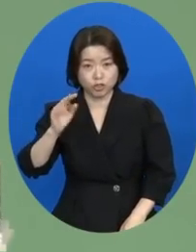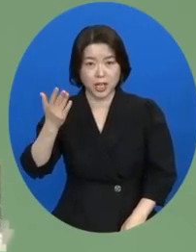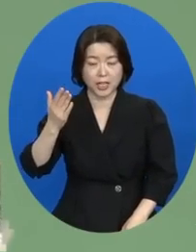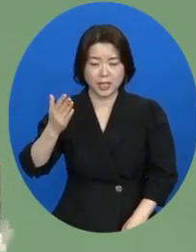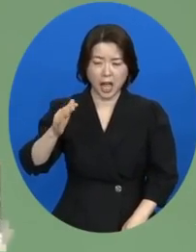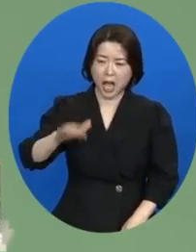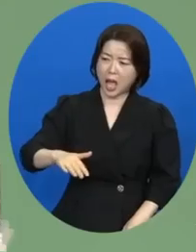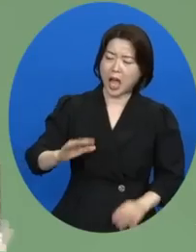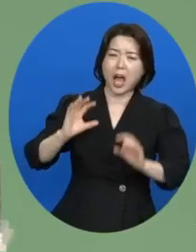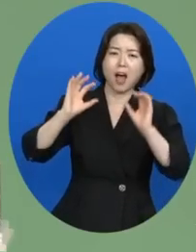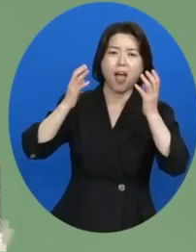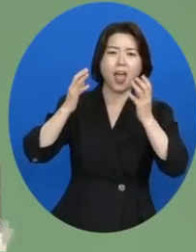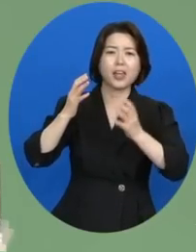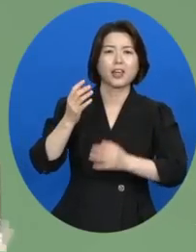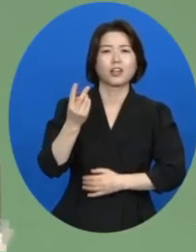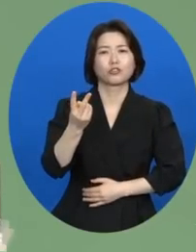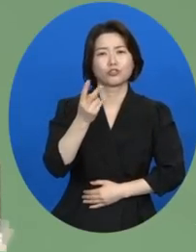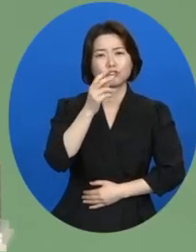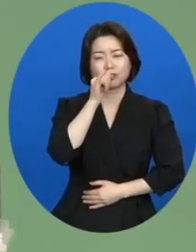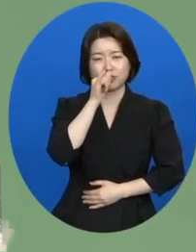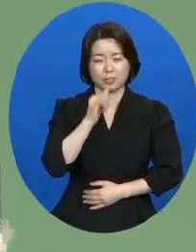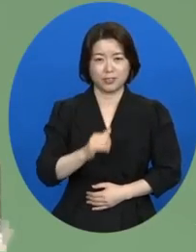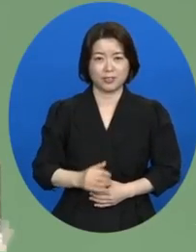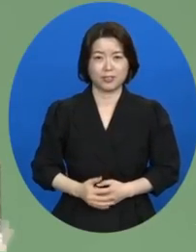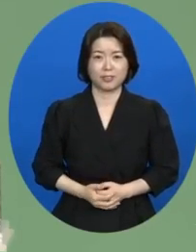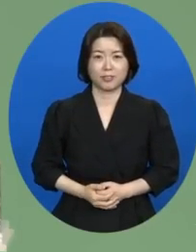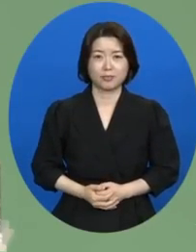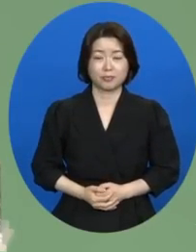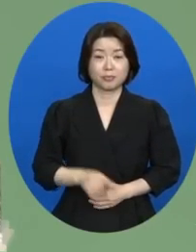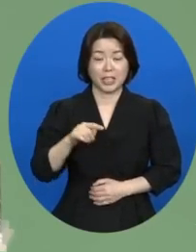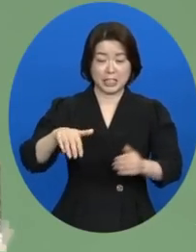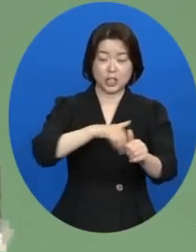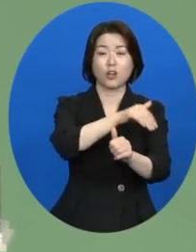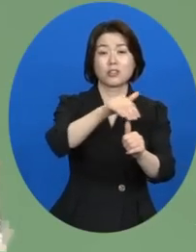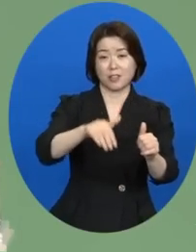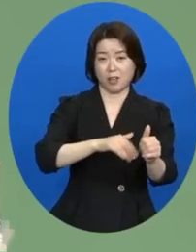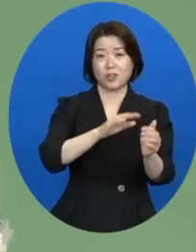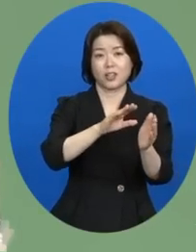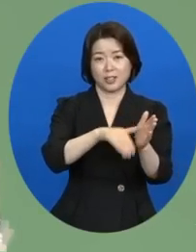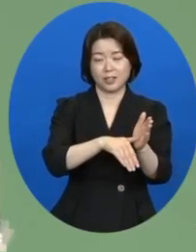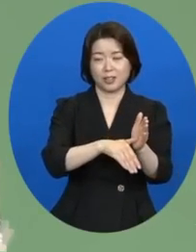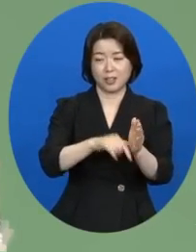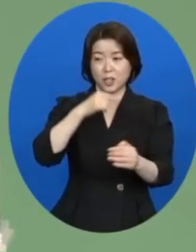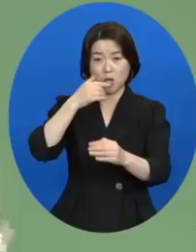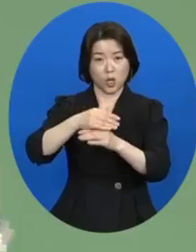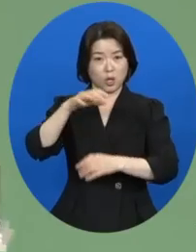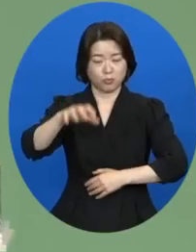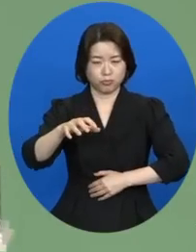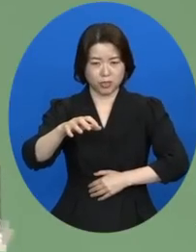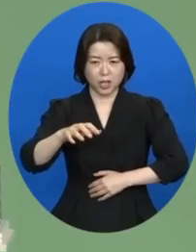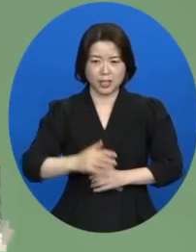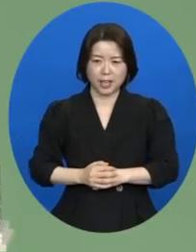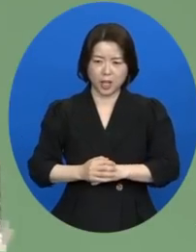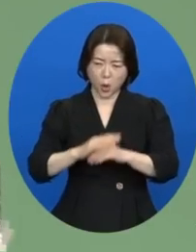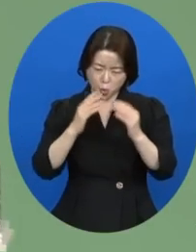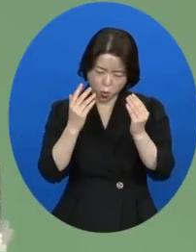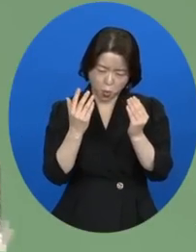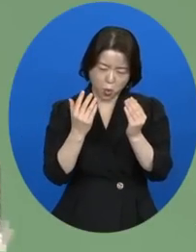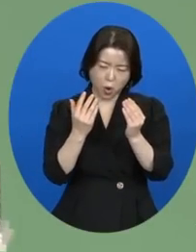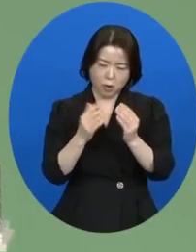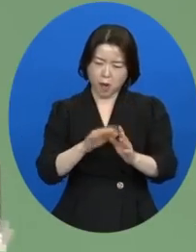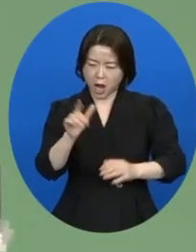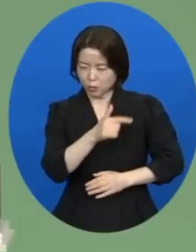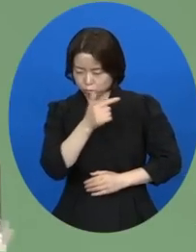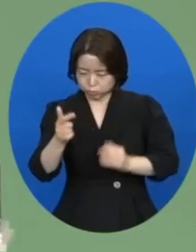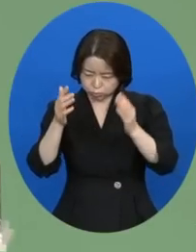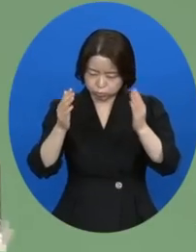아직 어린 자녀들이 있었습니다. 이런 상황에서 북한에 풀타임 사역자로 나간다는